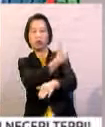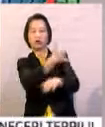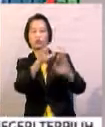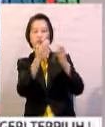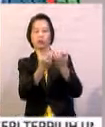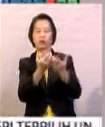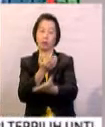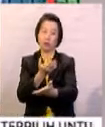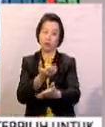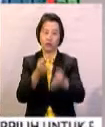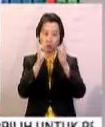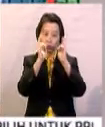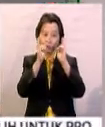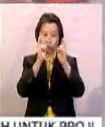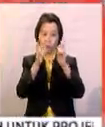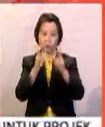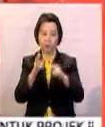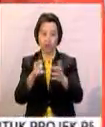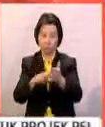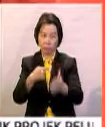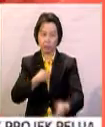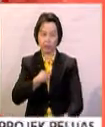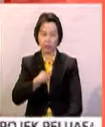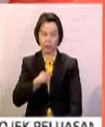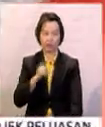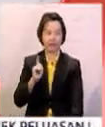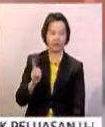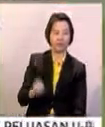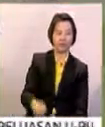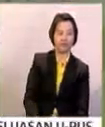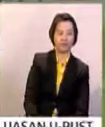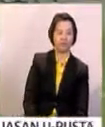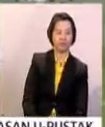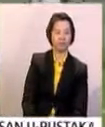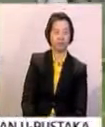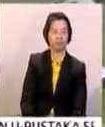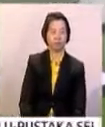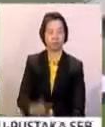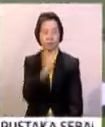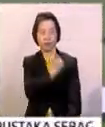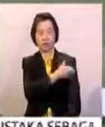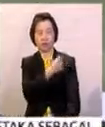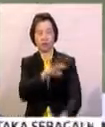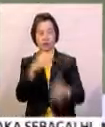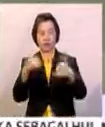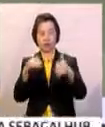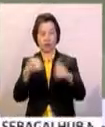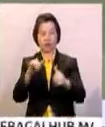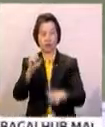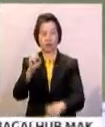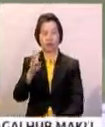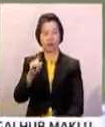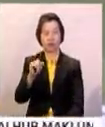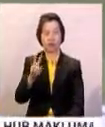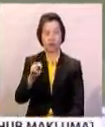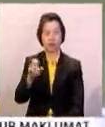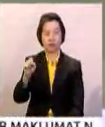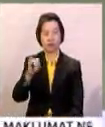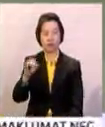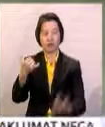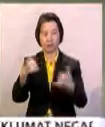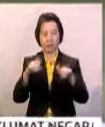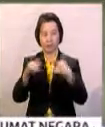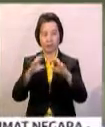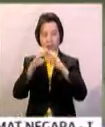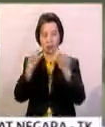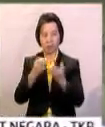kelas. Yang pasti Ustaz Hidayat itu bukan saya. Ya, bukan. Baiklah, bekas pemain Swansea, Bafetimbi Gomis yang kini beraksi